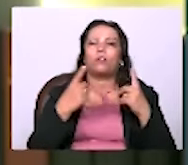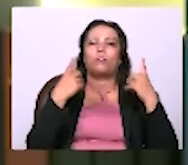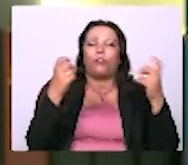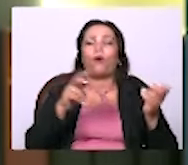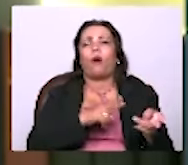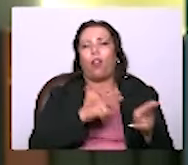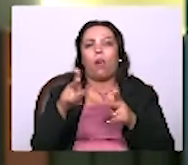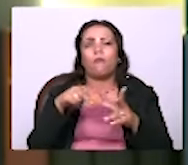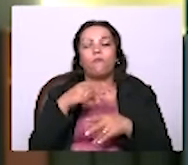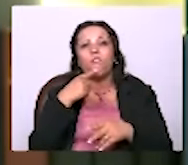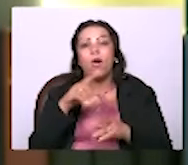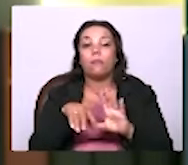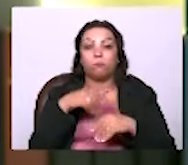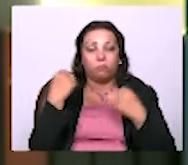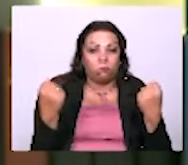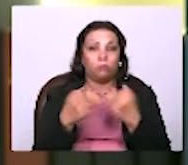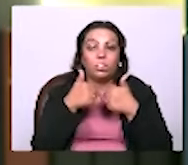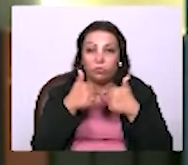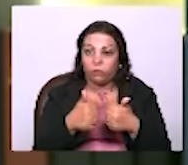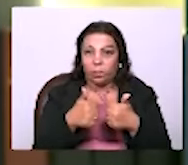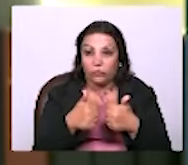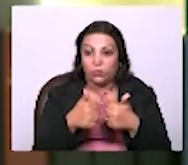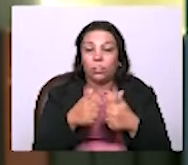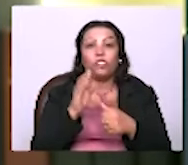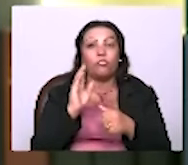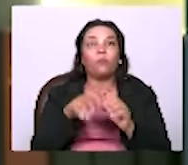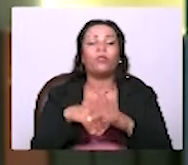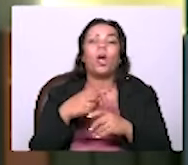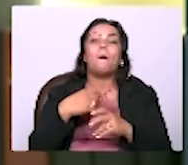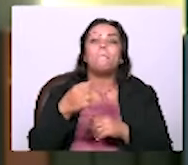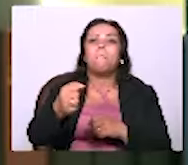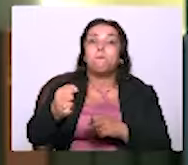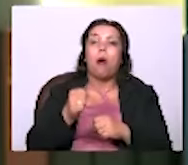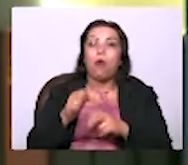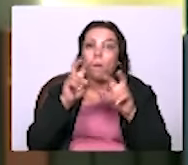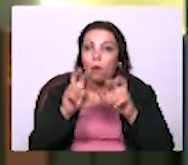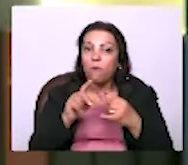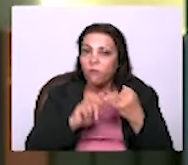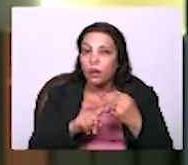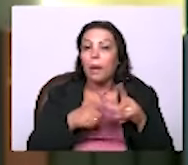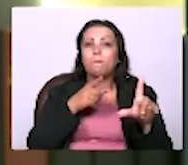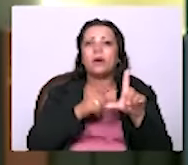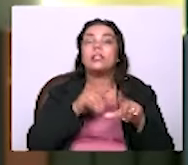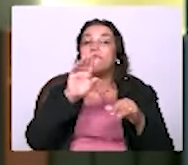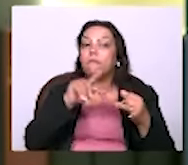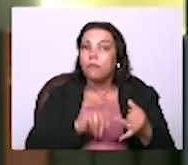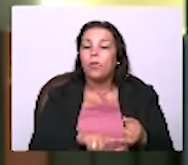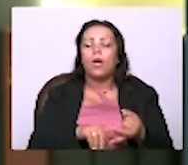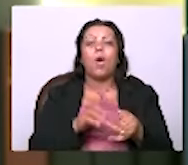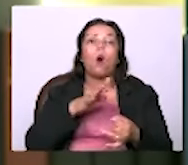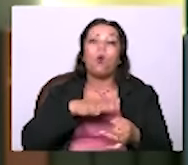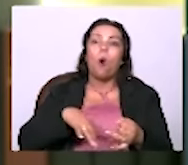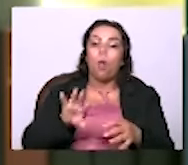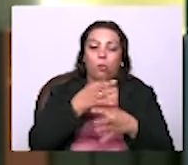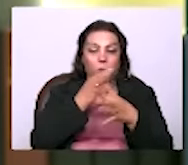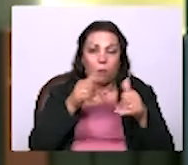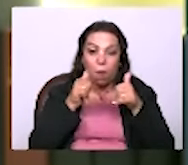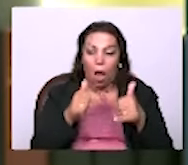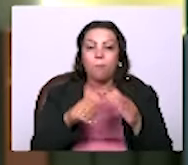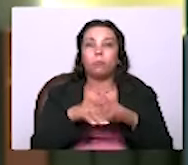اشوف جاهزيته ان هو يطلع بنشوف معاه فرامل معاه بنزينه مه حاجته